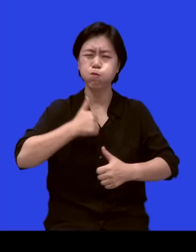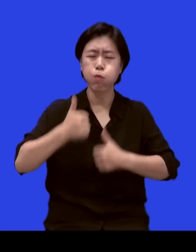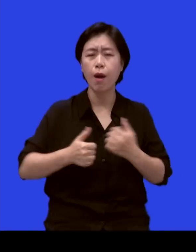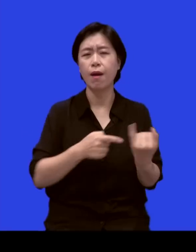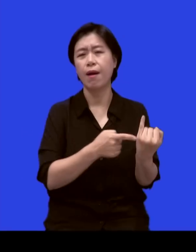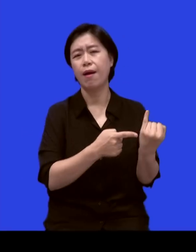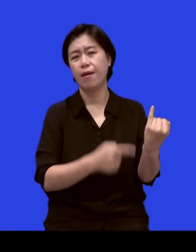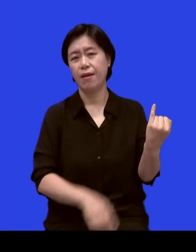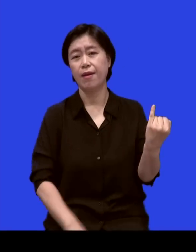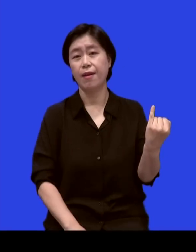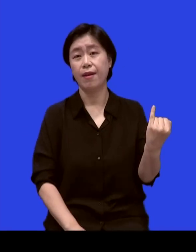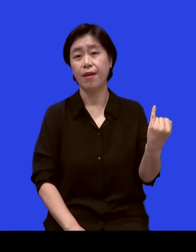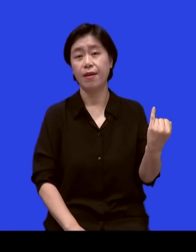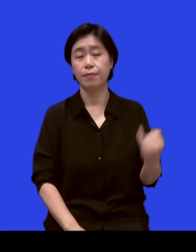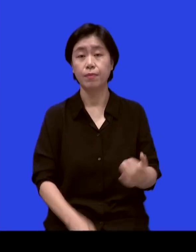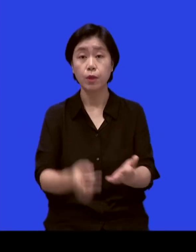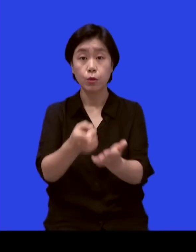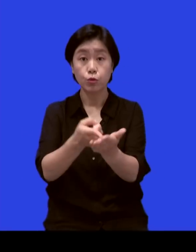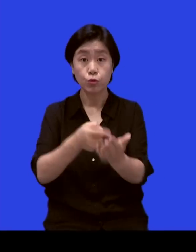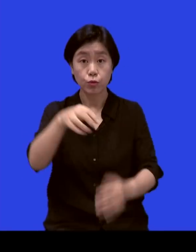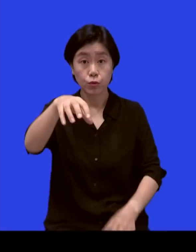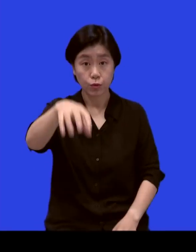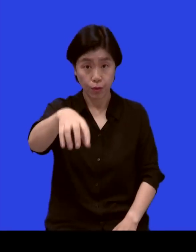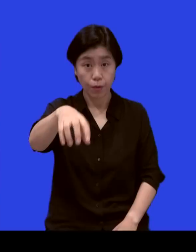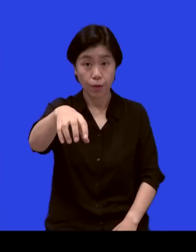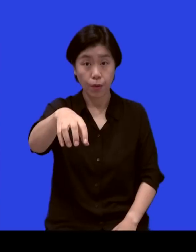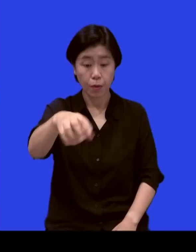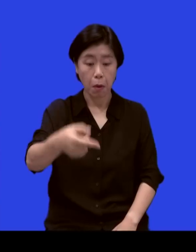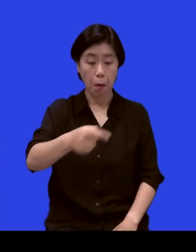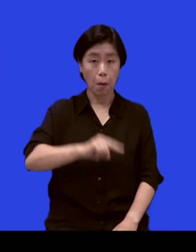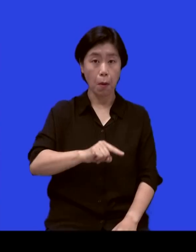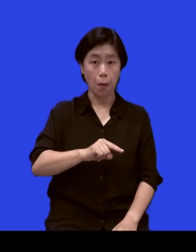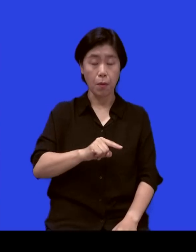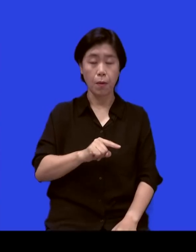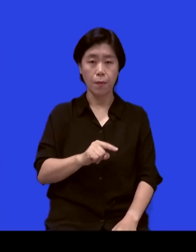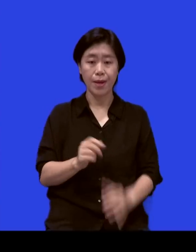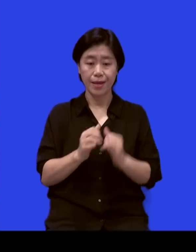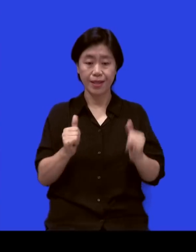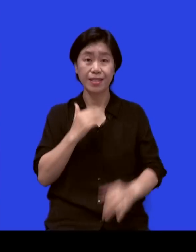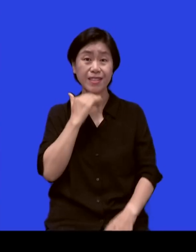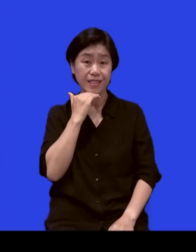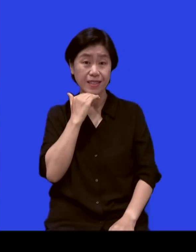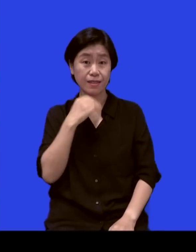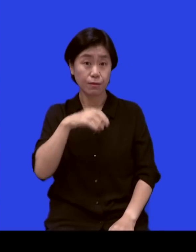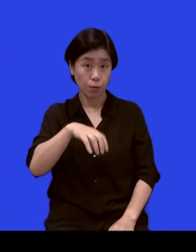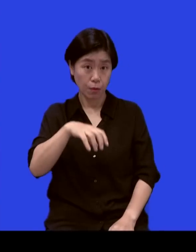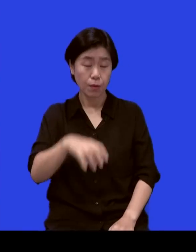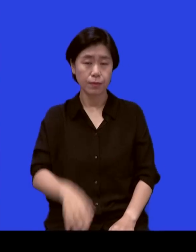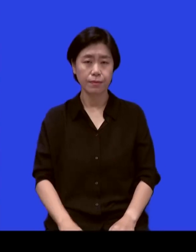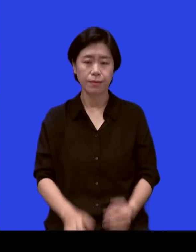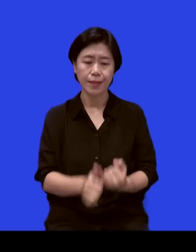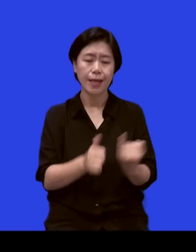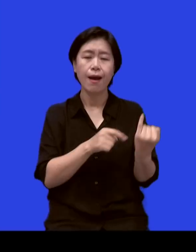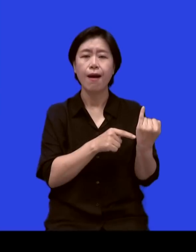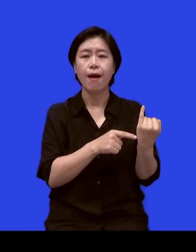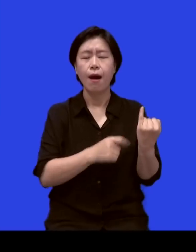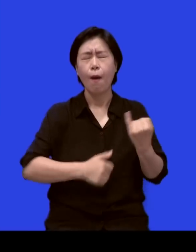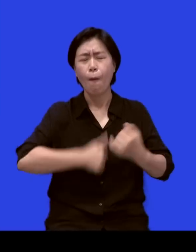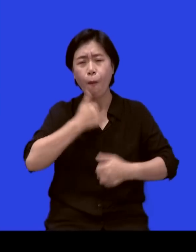중환자실, 그 수술실, 예. 왜 환자 대기실 있잖아요. 네, 회복실 같은. 네. 거기서 이제 집사람 막 나고,